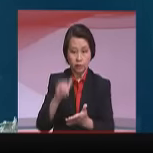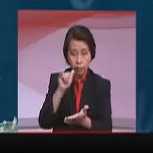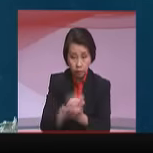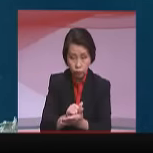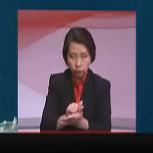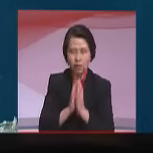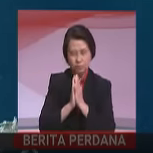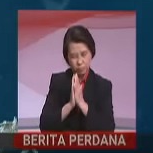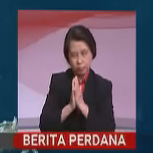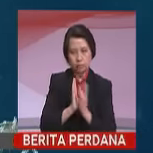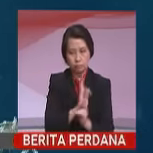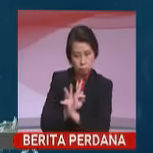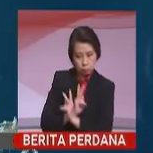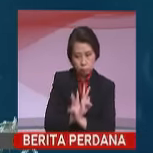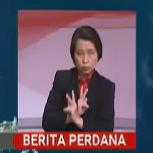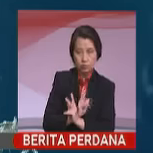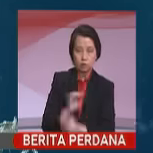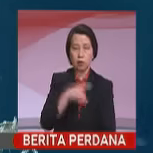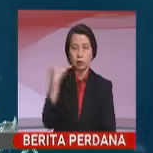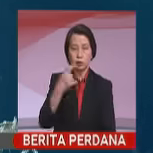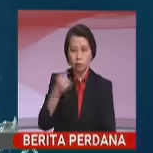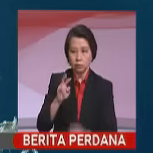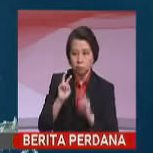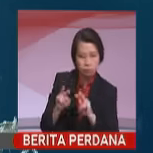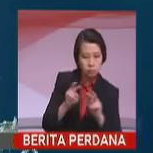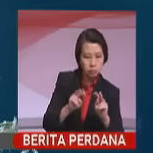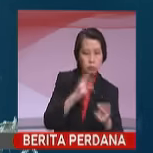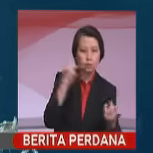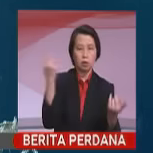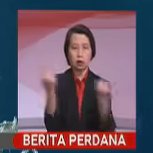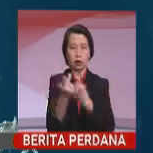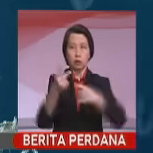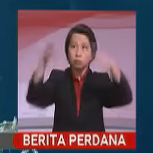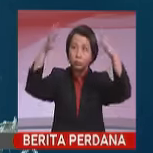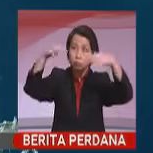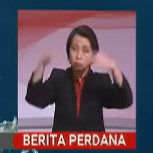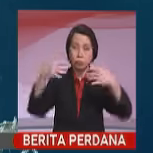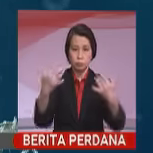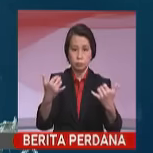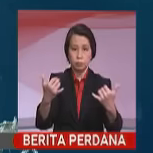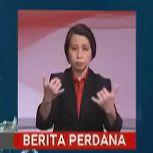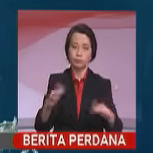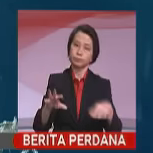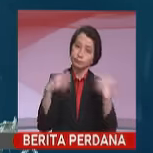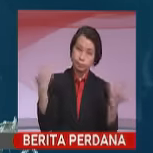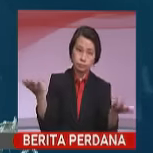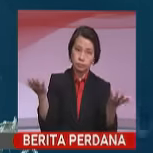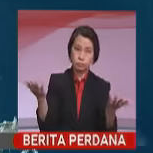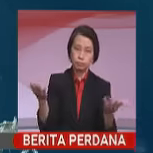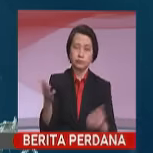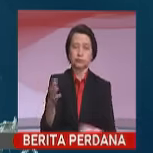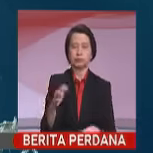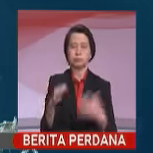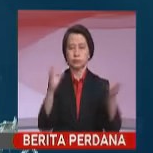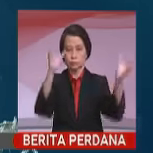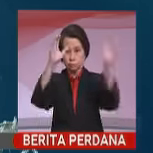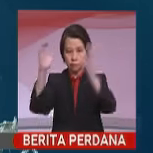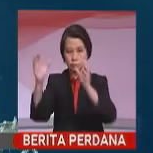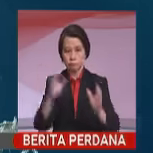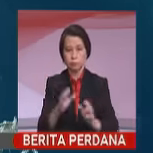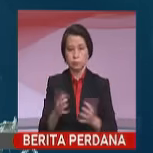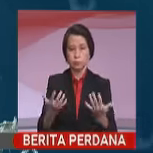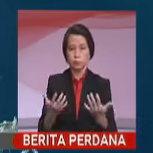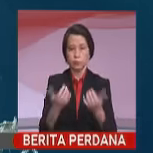diminta untuk lebih berhati-hati dan juga sentiasa peka dengan keadaan cuaca semasa. Baik, ini sahaja ramalan cuaca yang dapat saya kongsikan pada malam